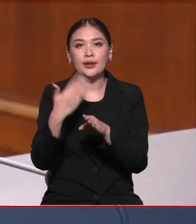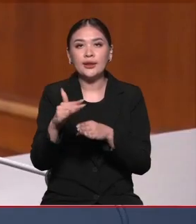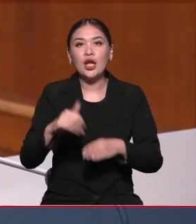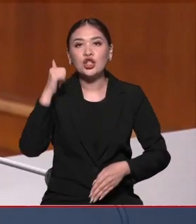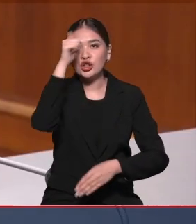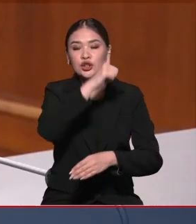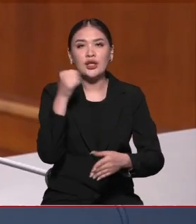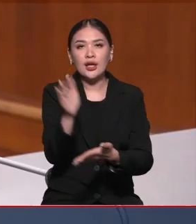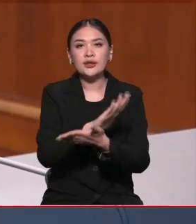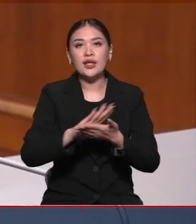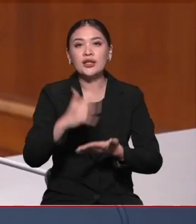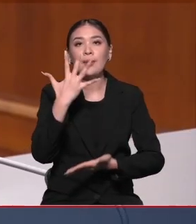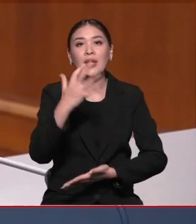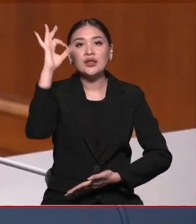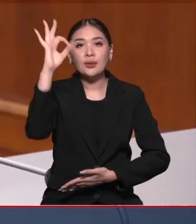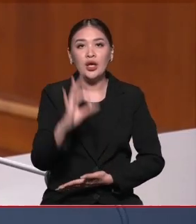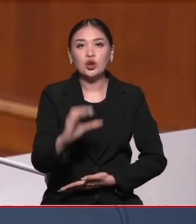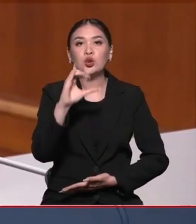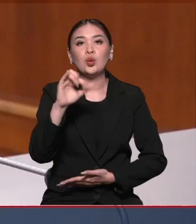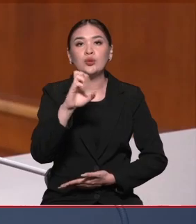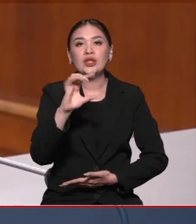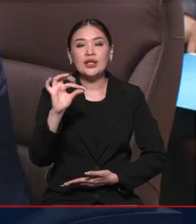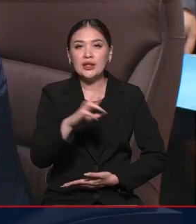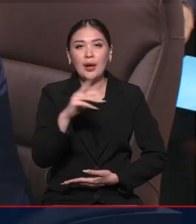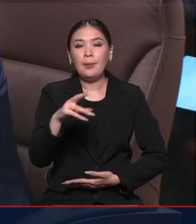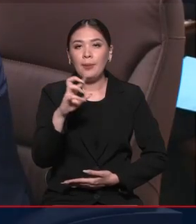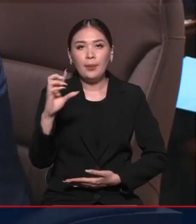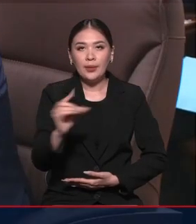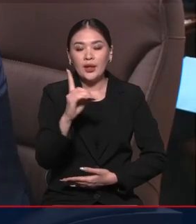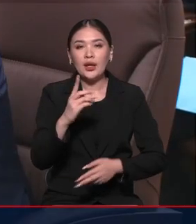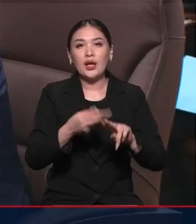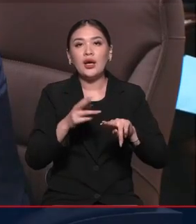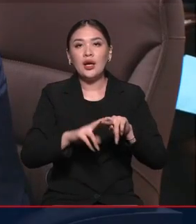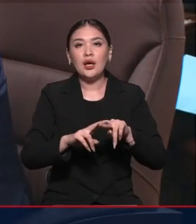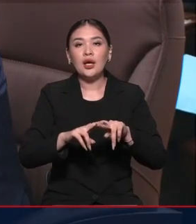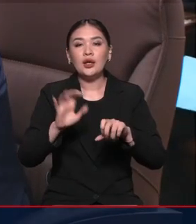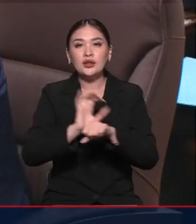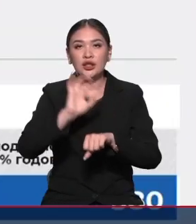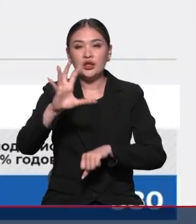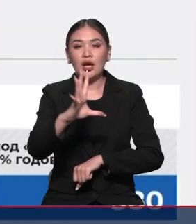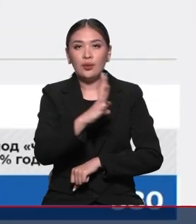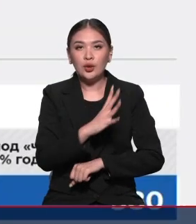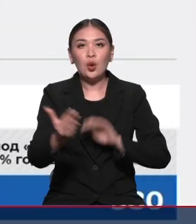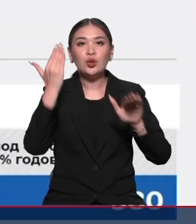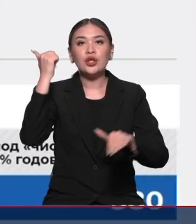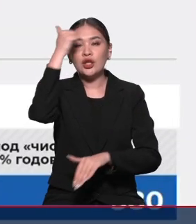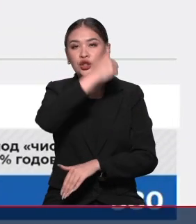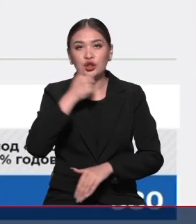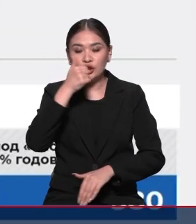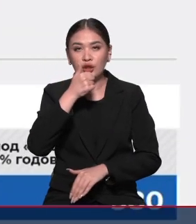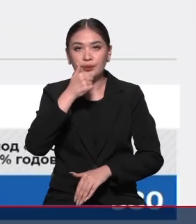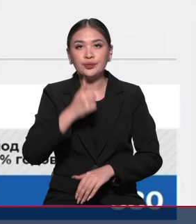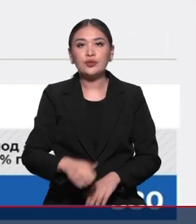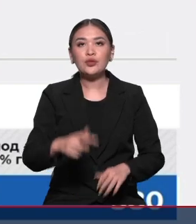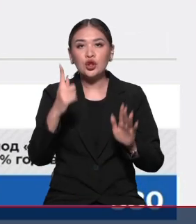таза 5% субсидиясыз 580 миллиард теңге дейін жеткізілді. Өткен жылдары бұл көлем